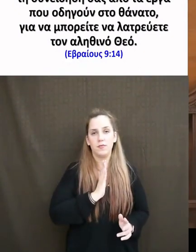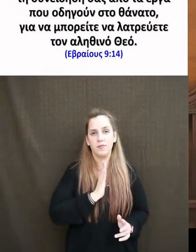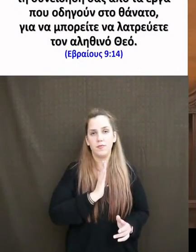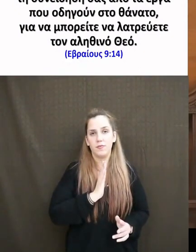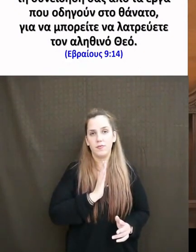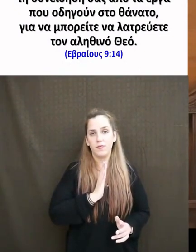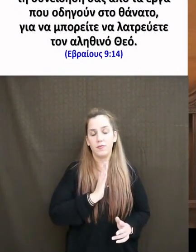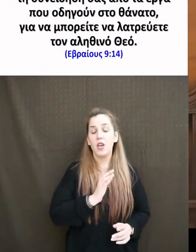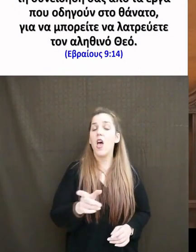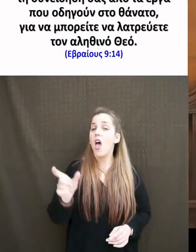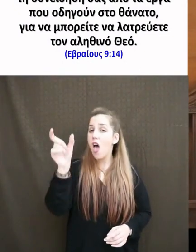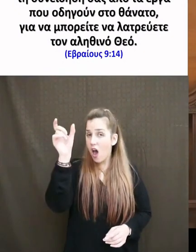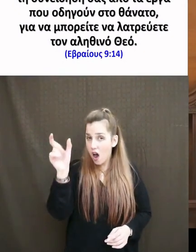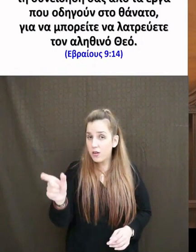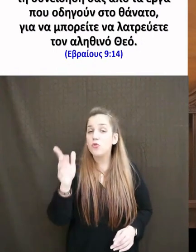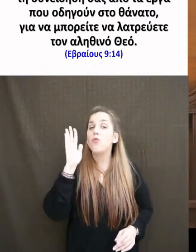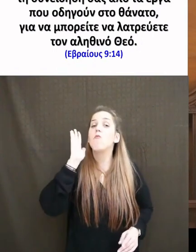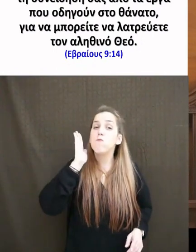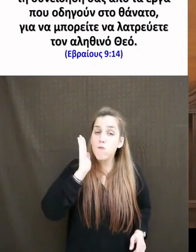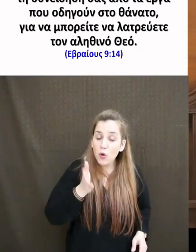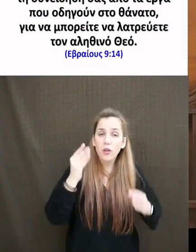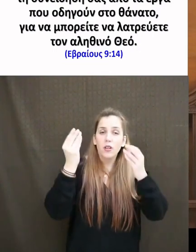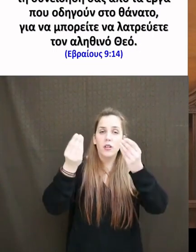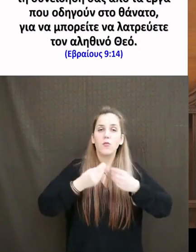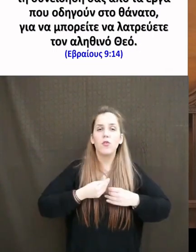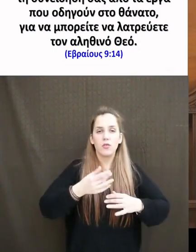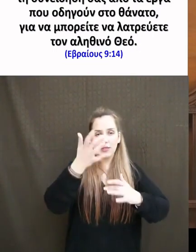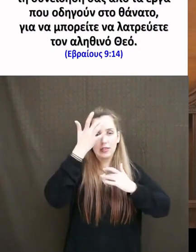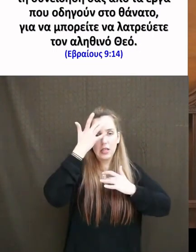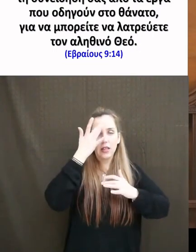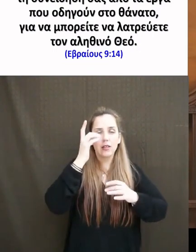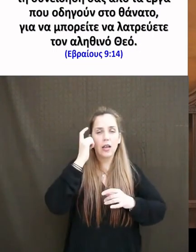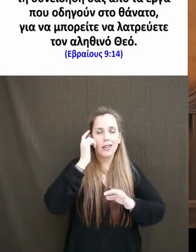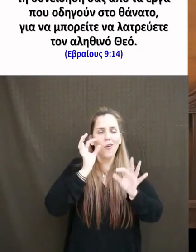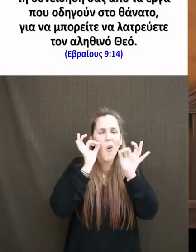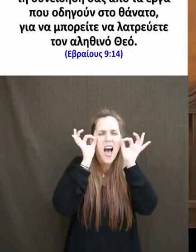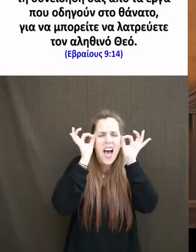στο θάνατο, για να μπορείτε να λατρεύετε τον αληθινό Θεό.